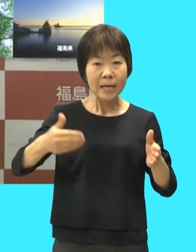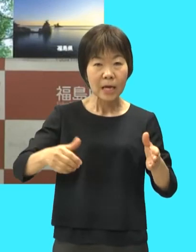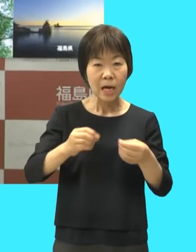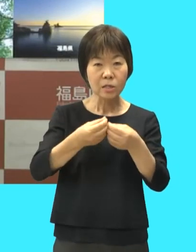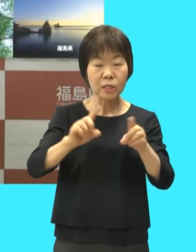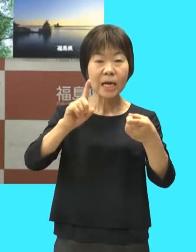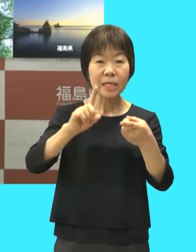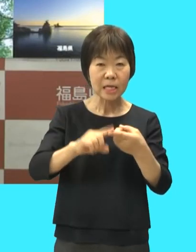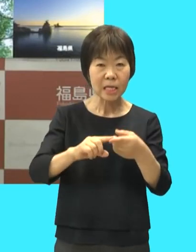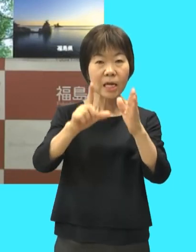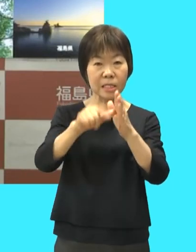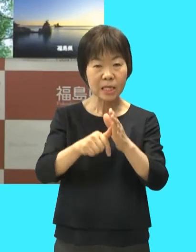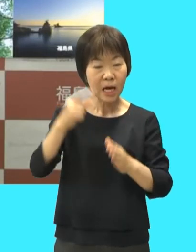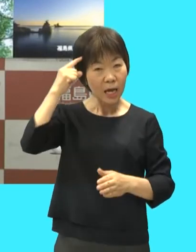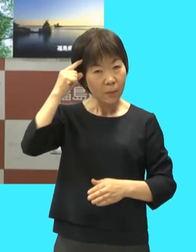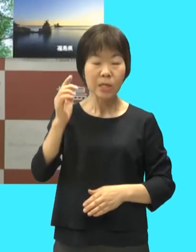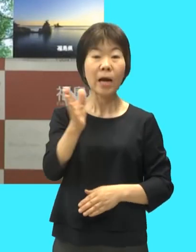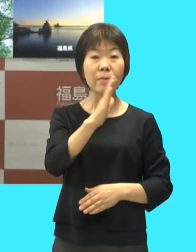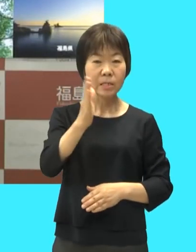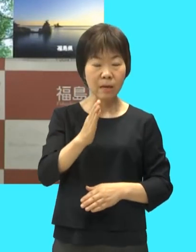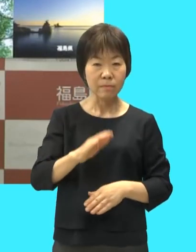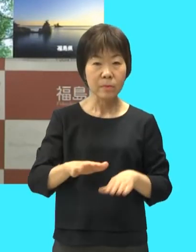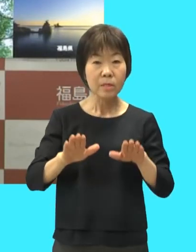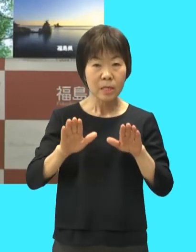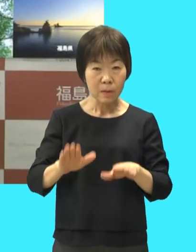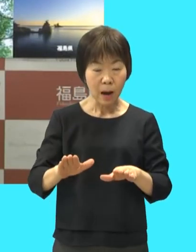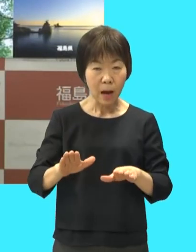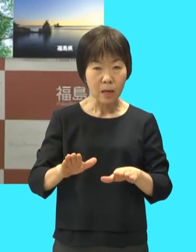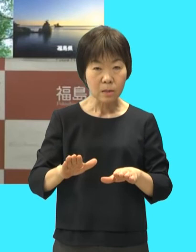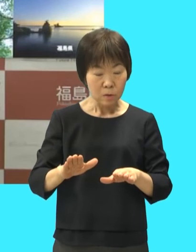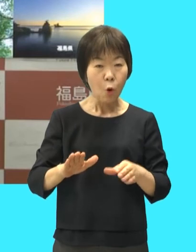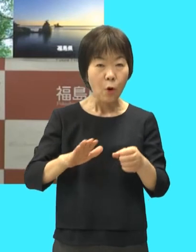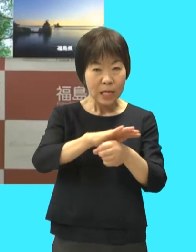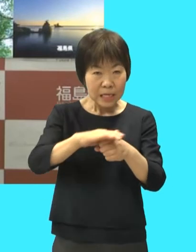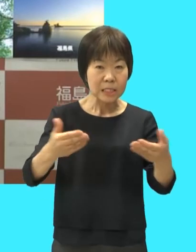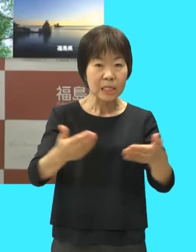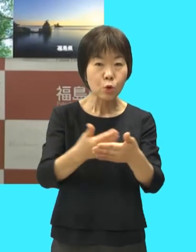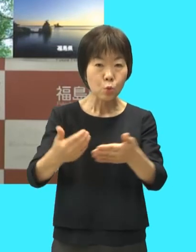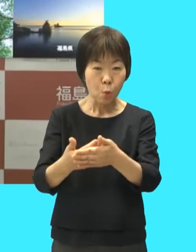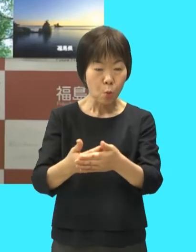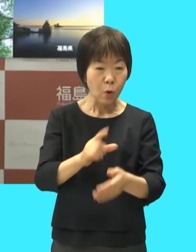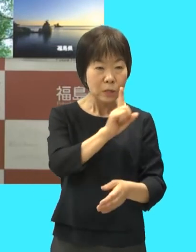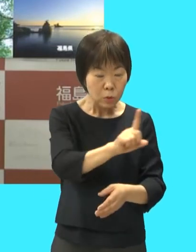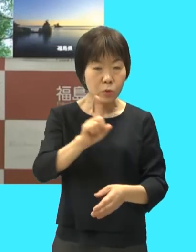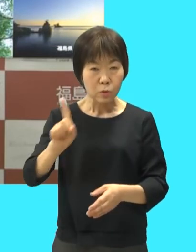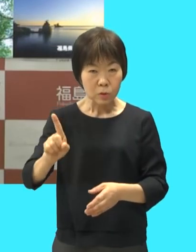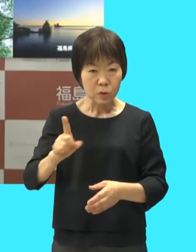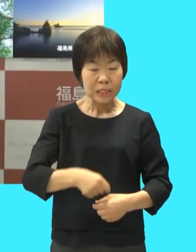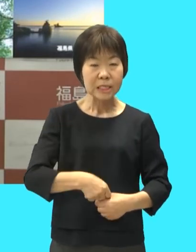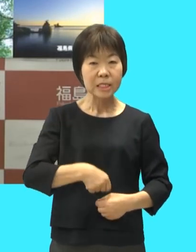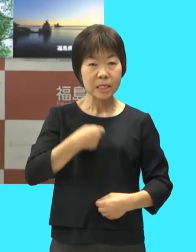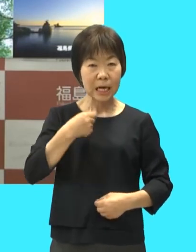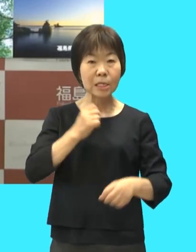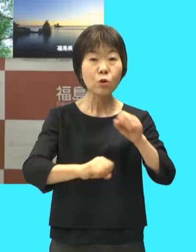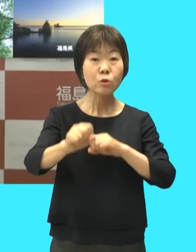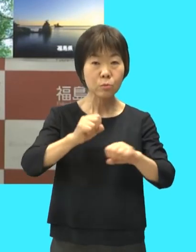にあるわけではありません。まず目の前にある大事な仕事、それを一つ一つ愚直に真剣に